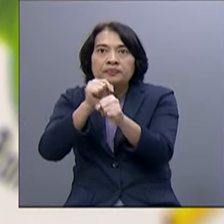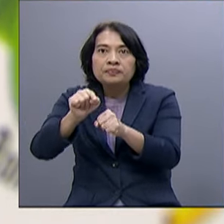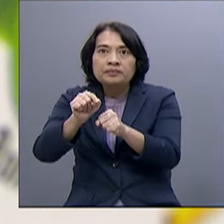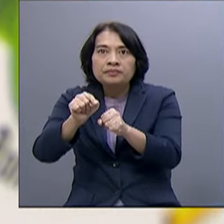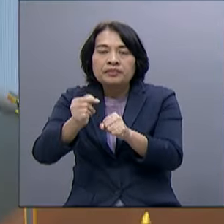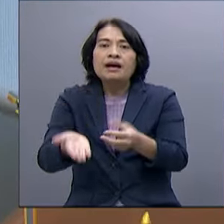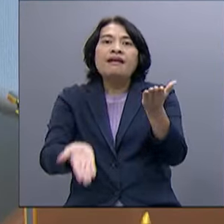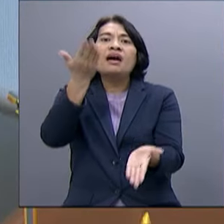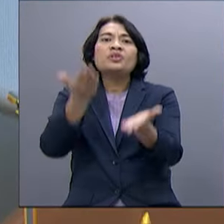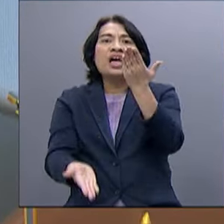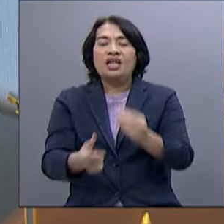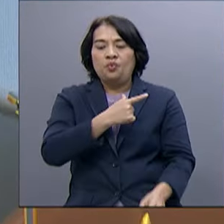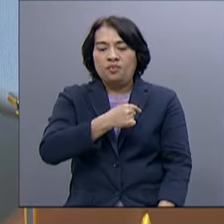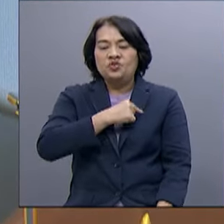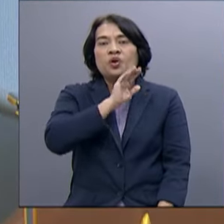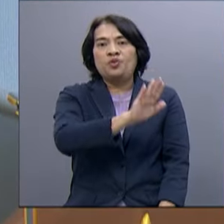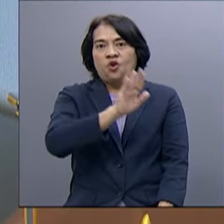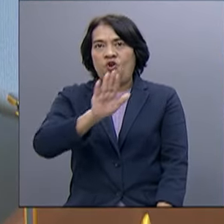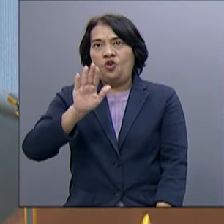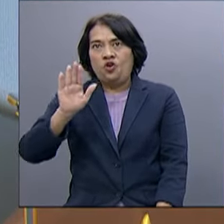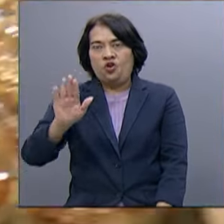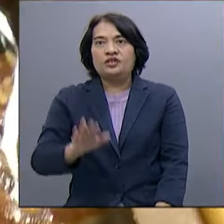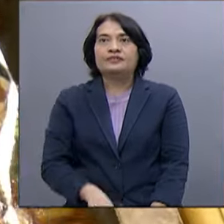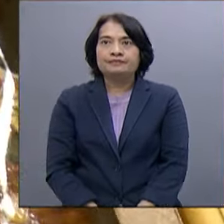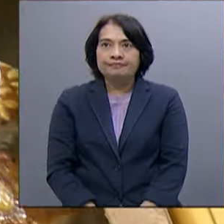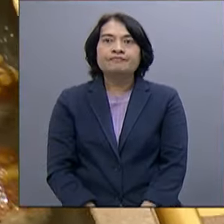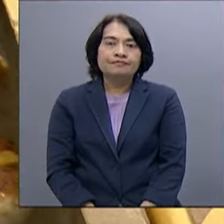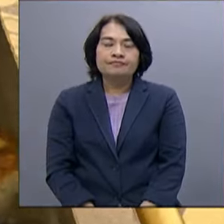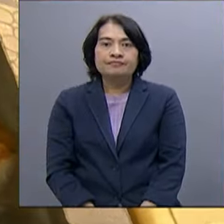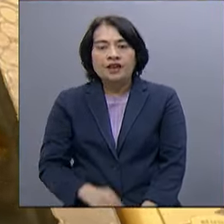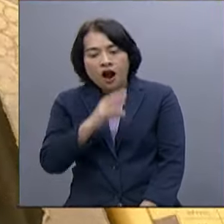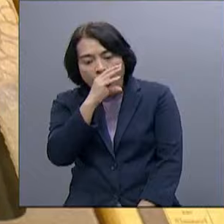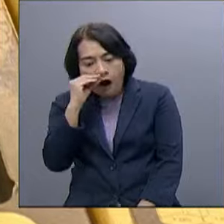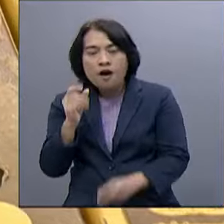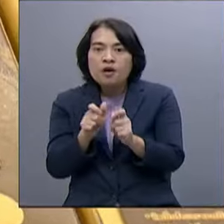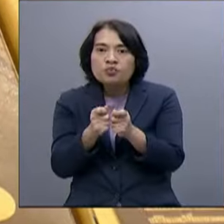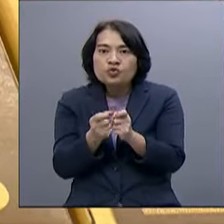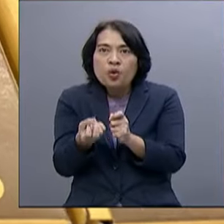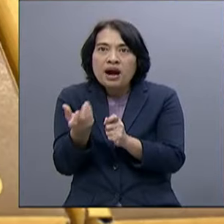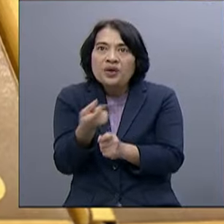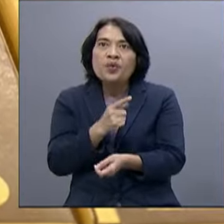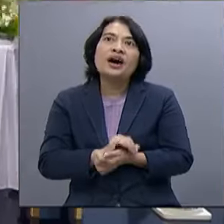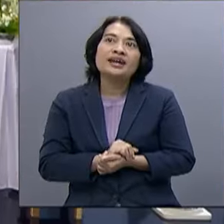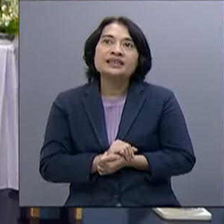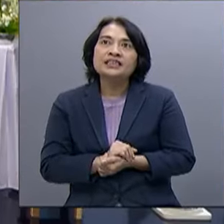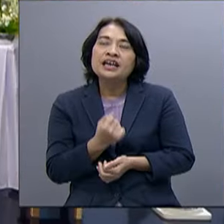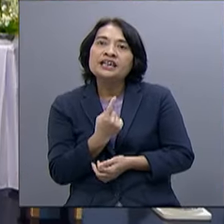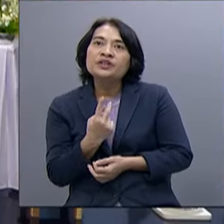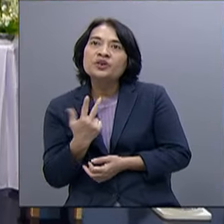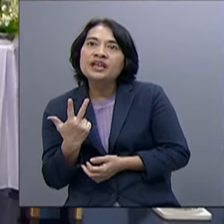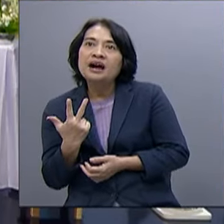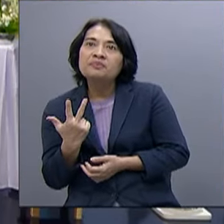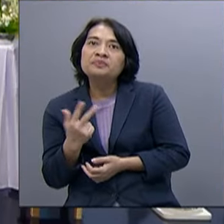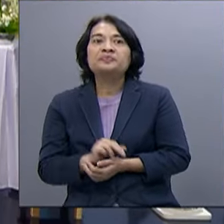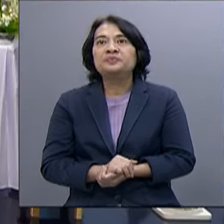อบ แล้วแต่บ้านใครบ้านเขา ใช่ครับ บ้านใครบ้านท่าน จริงค่ะหอมกว่าถั่วก็เยอะกว่าทานเลยนะคะ1 2 3ค่ะฮึบ